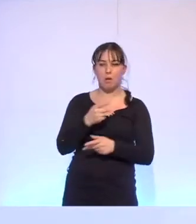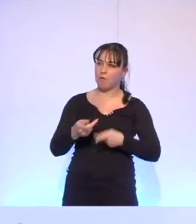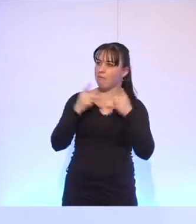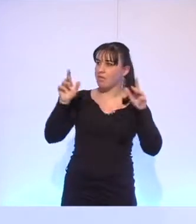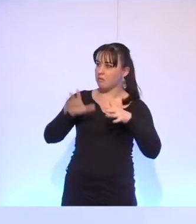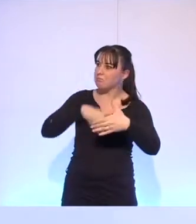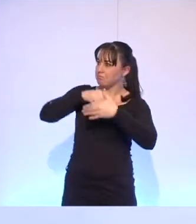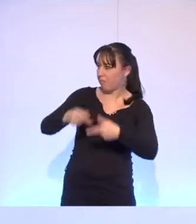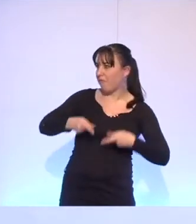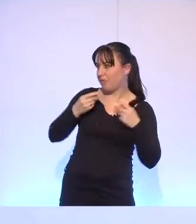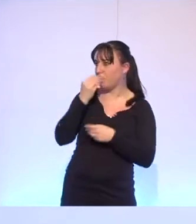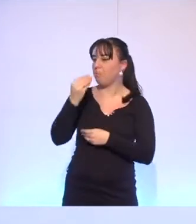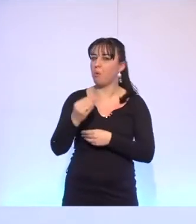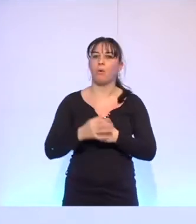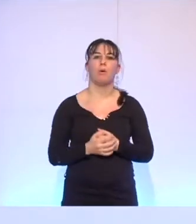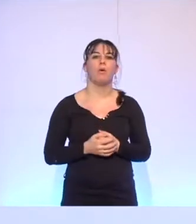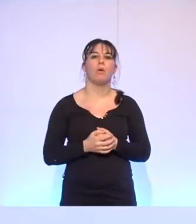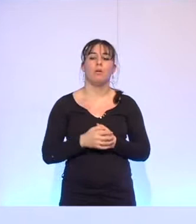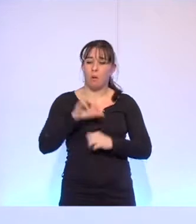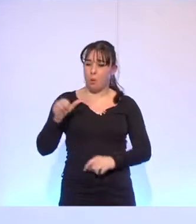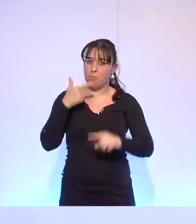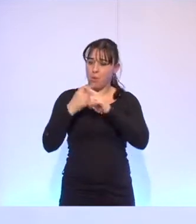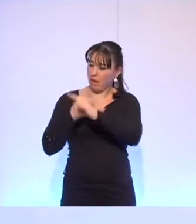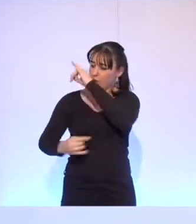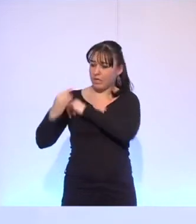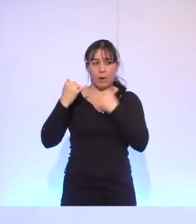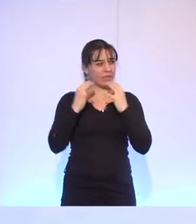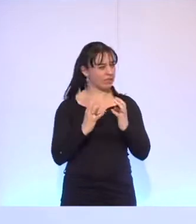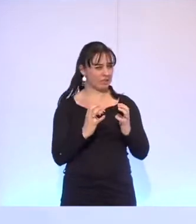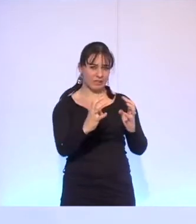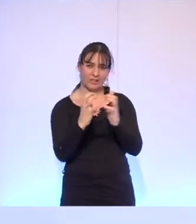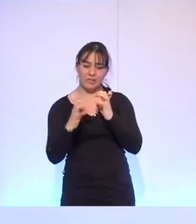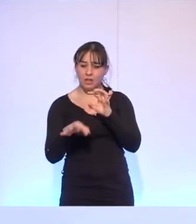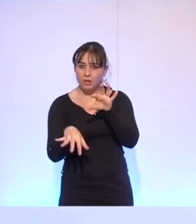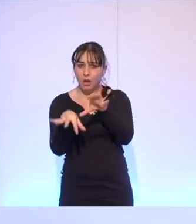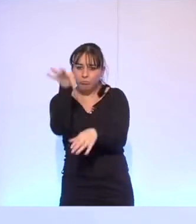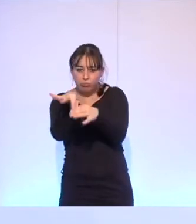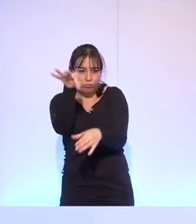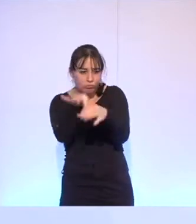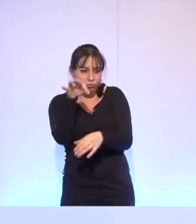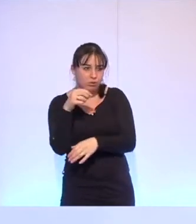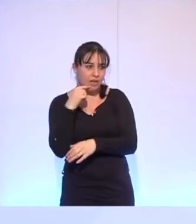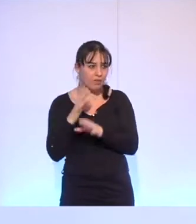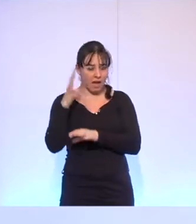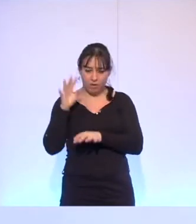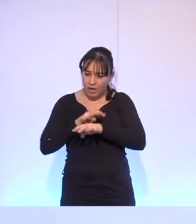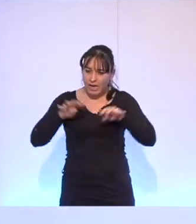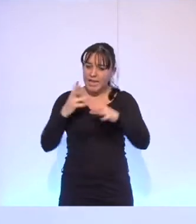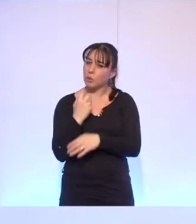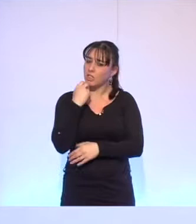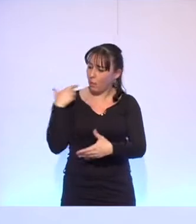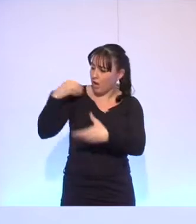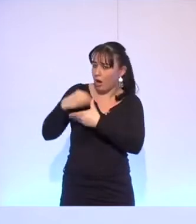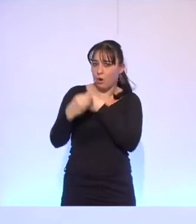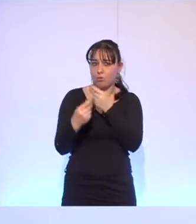C'est la première fois dans l'histoire que sont élus dans cette Assemblée autant d'habitants passés par des réseaux citoyens ou récemment entrés